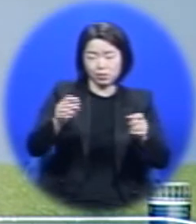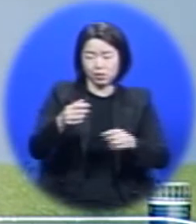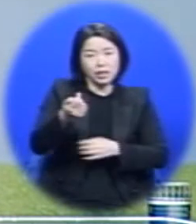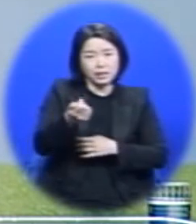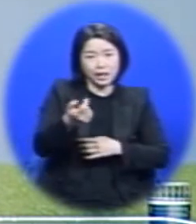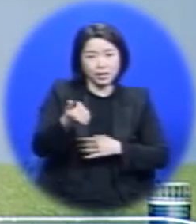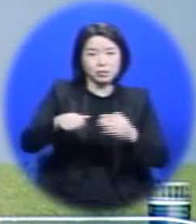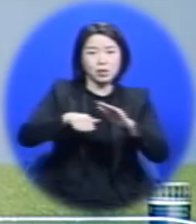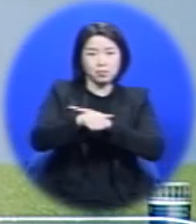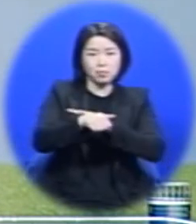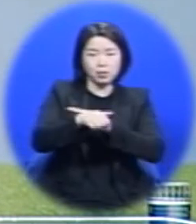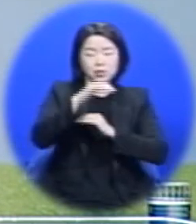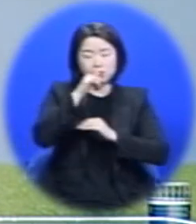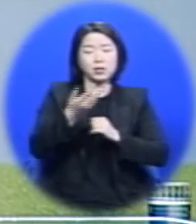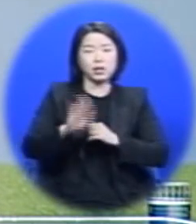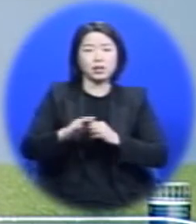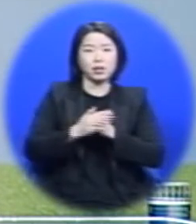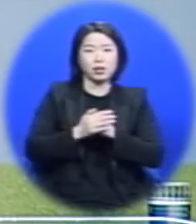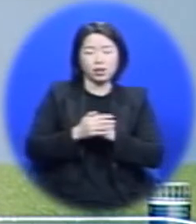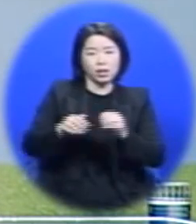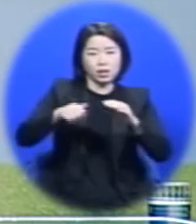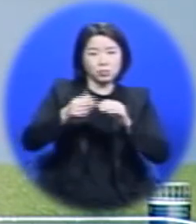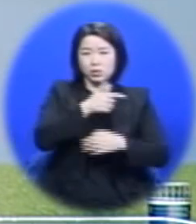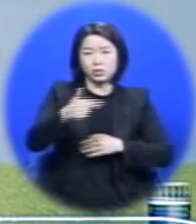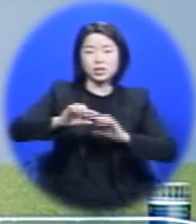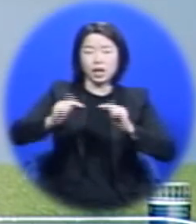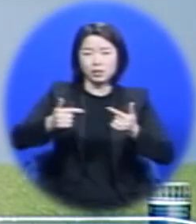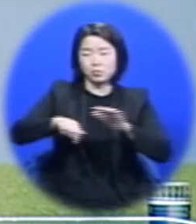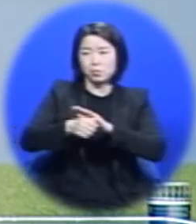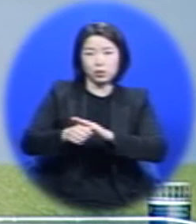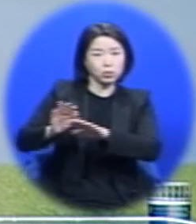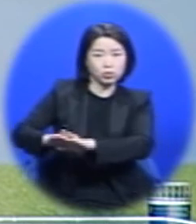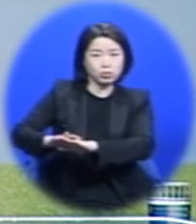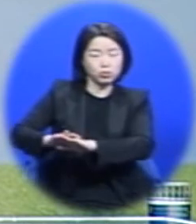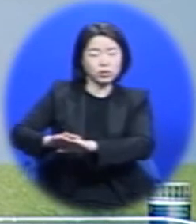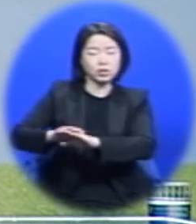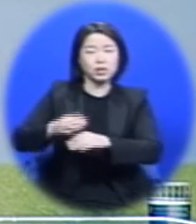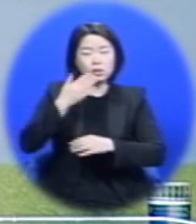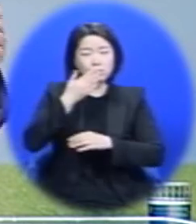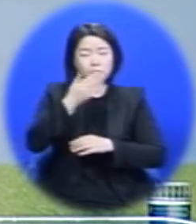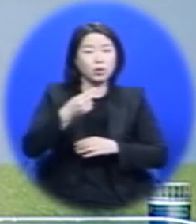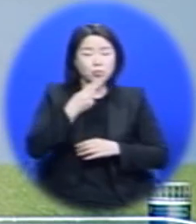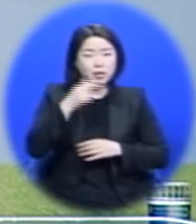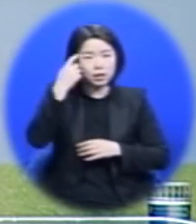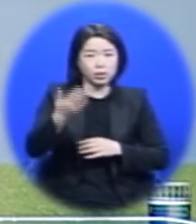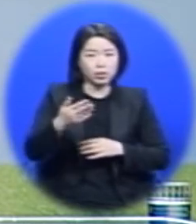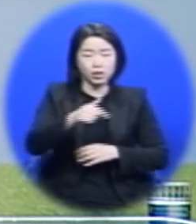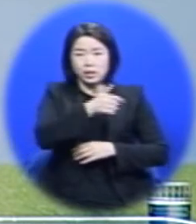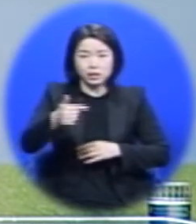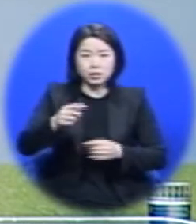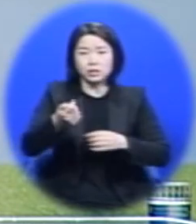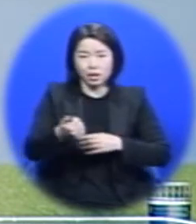않은 뱀이지만, 아, 크지 않은 뱀이라고 그냥 둘 수는 없잖아요. 뱀이 뭐 큰 뱀, 작은 뱀 다